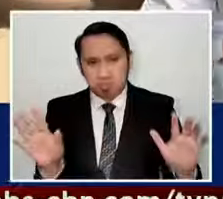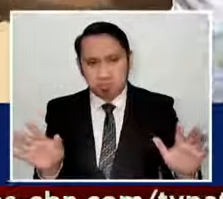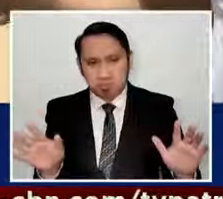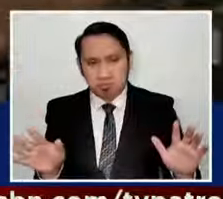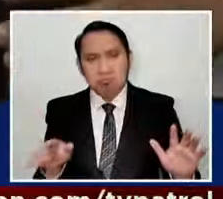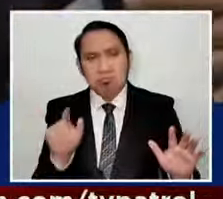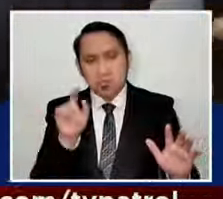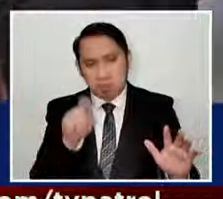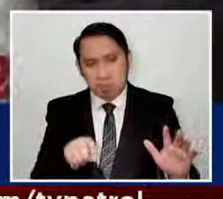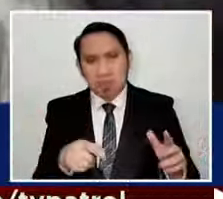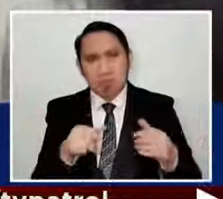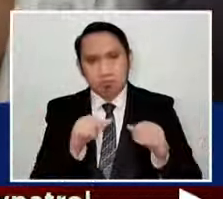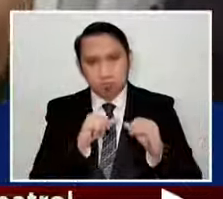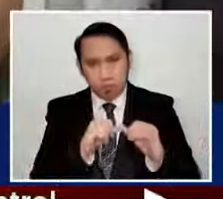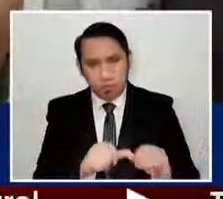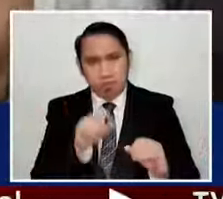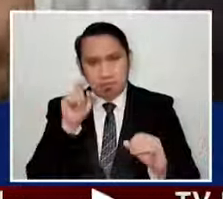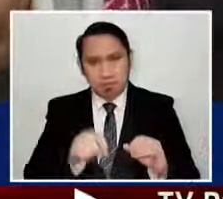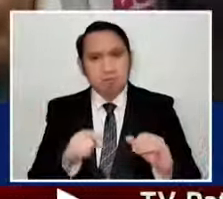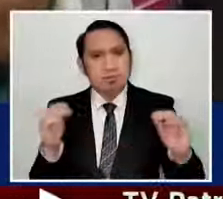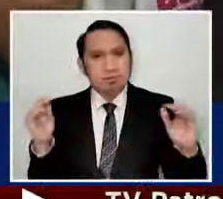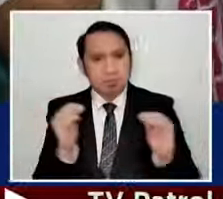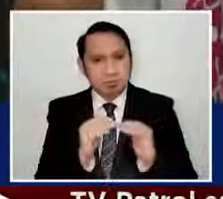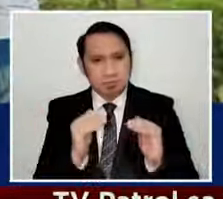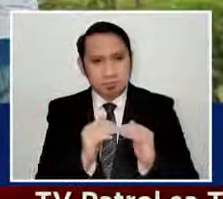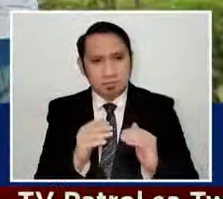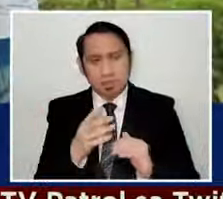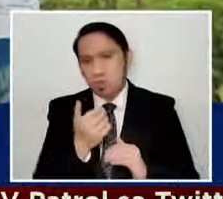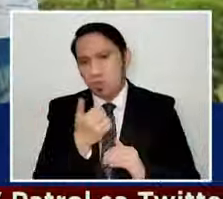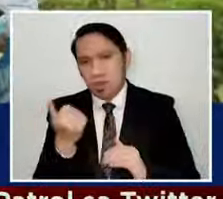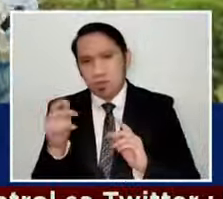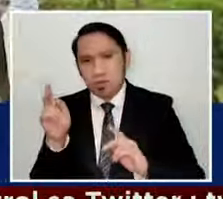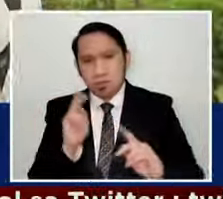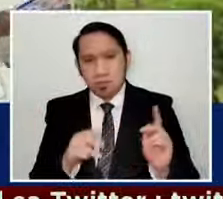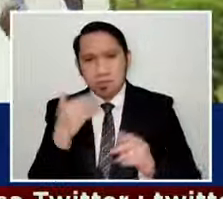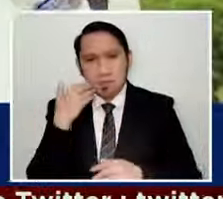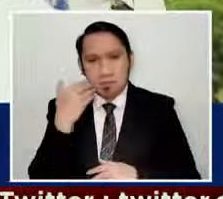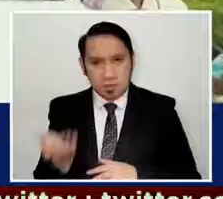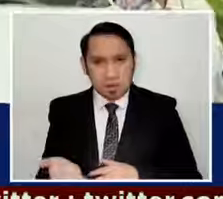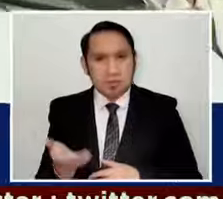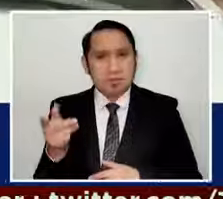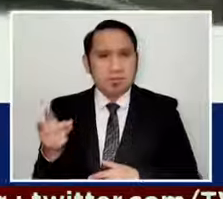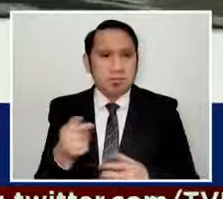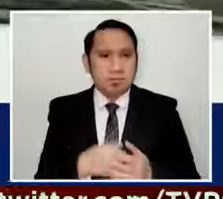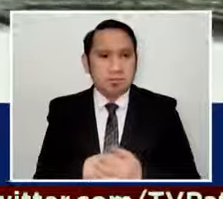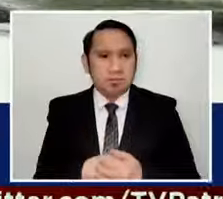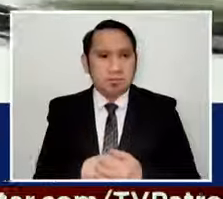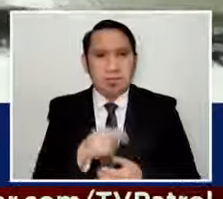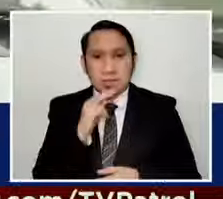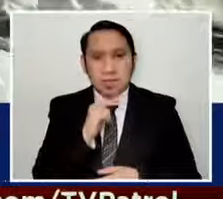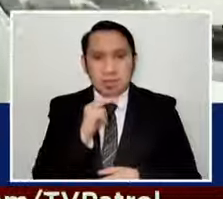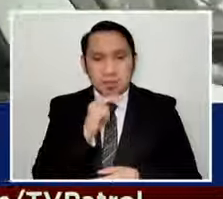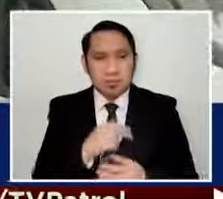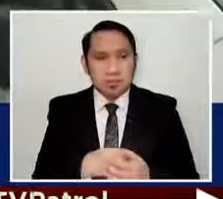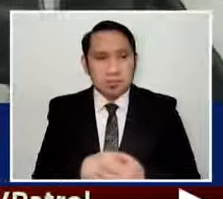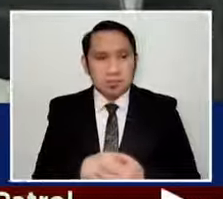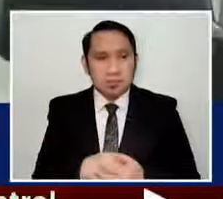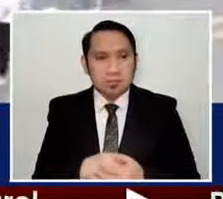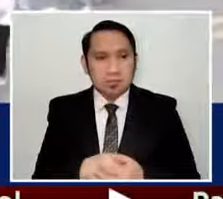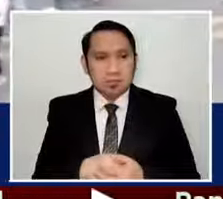sa opisyal at walong iba pang napatay sa pamamaril noong Marso 4 sa Pamplona, Negros Oriental.